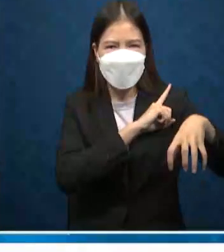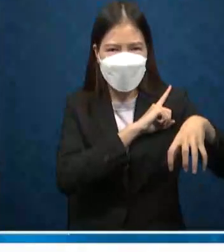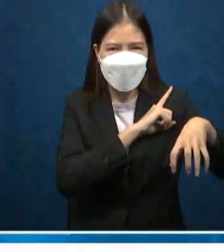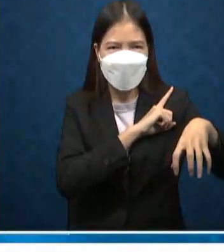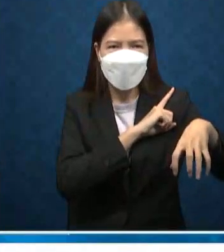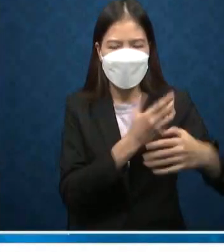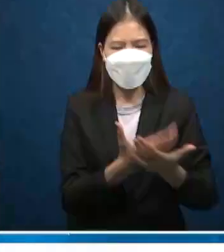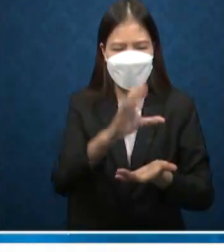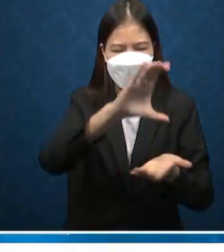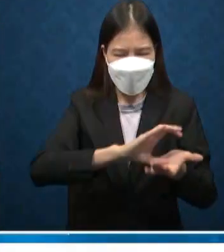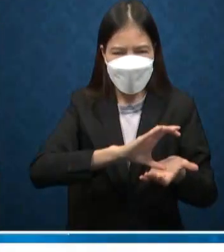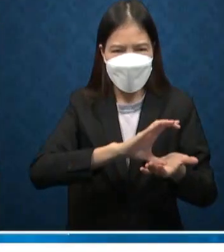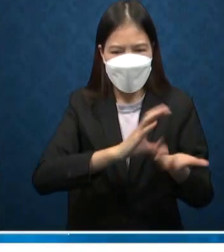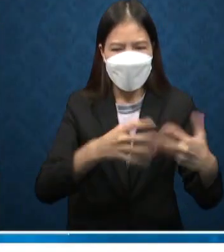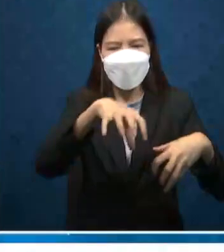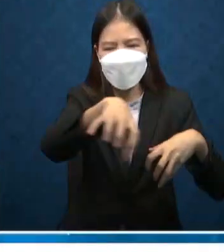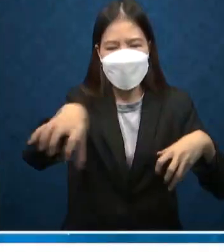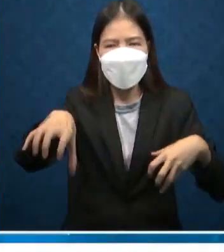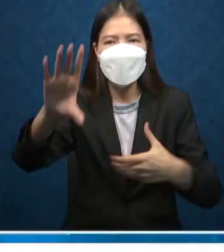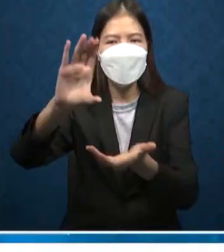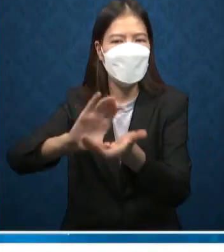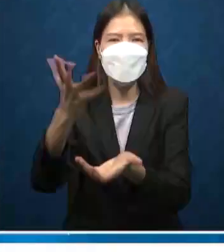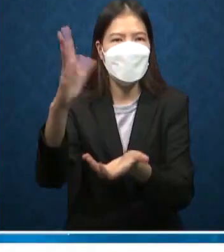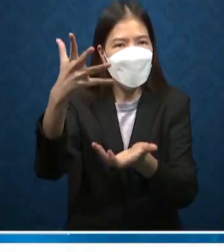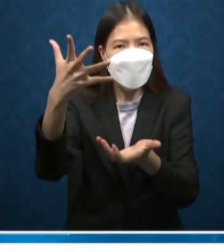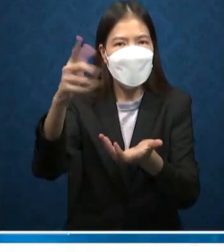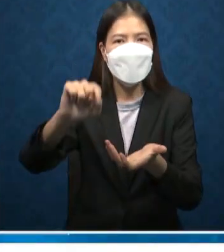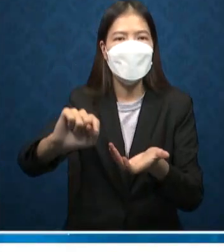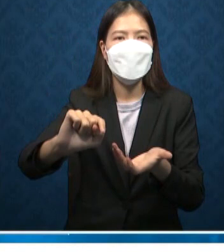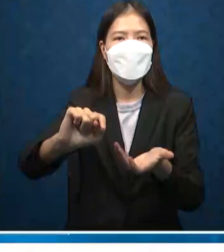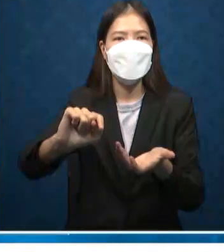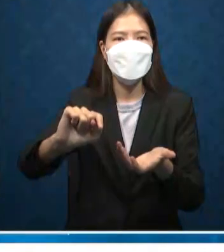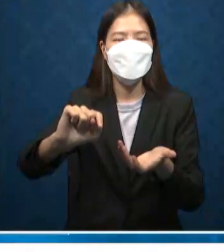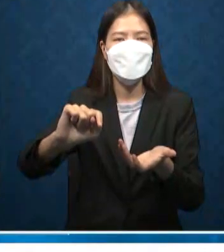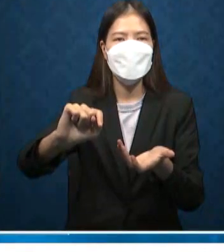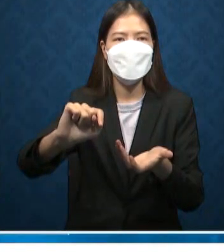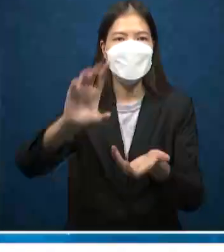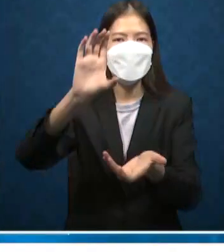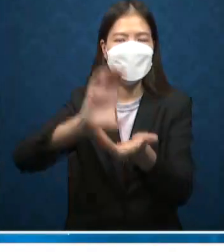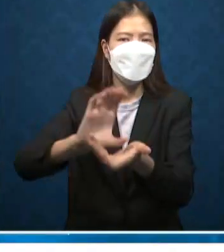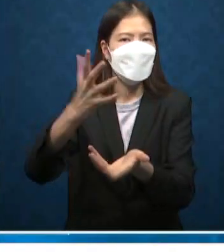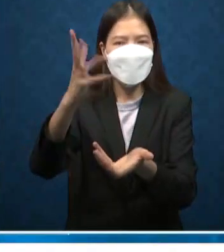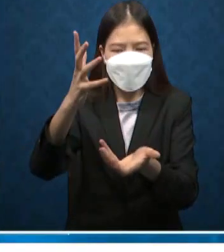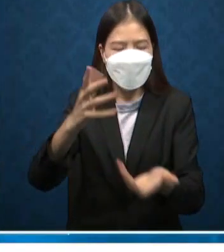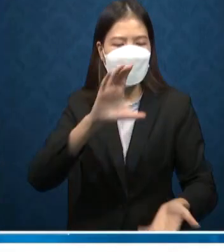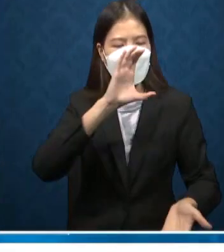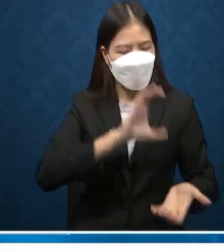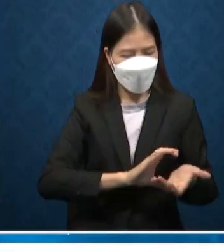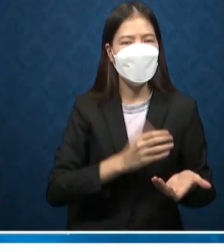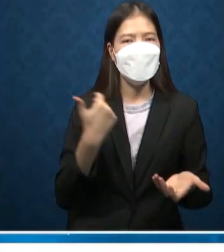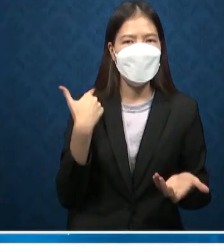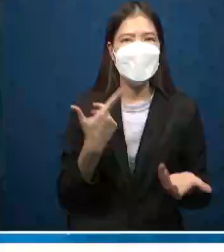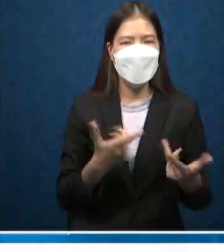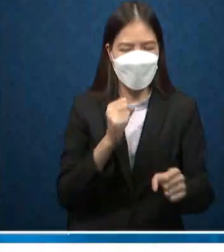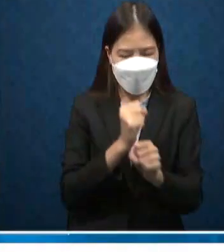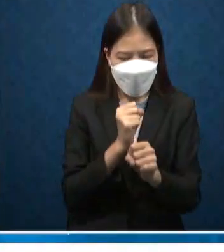แต่ว่ามีหน่วยงานที่ไม่ได้รับงบประมาณไม่ได้รับงบประมาณพอมันงานมันต้องทำไปพร้อม